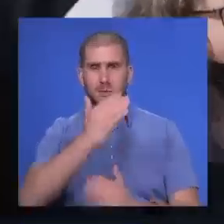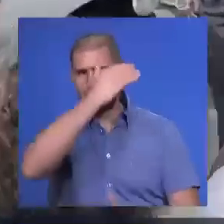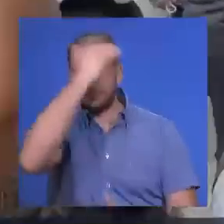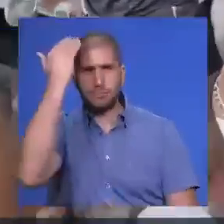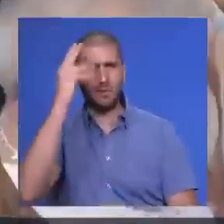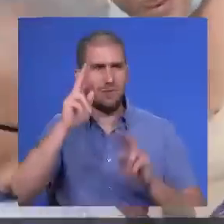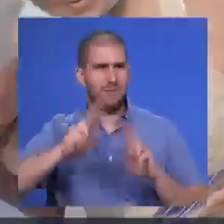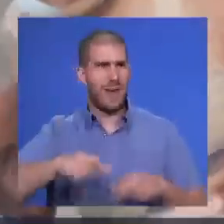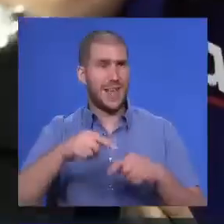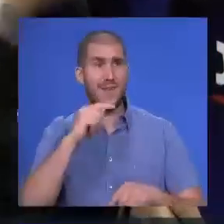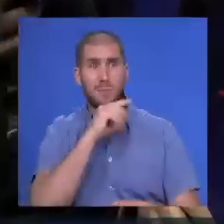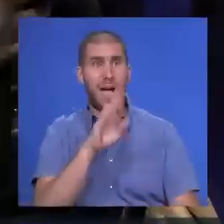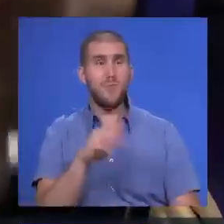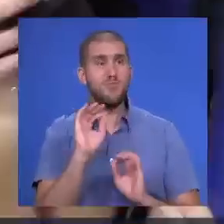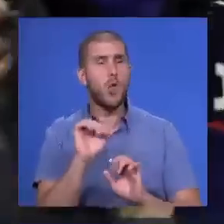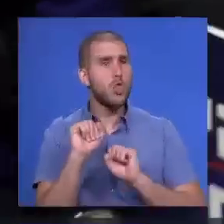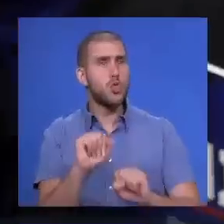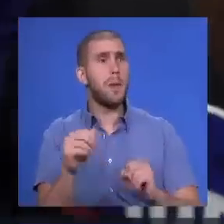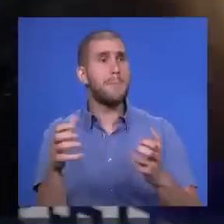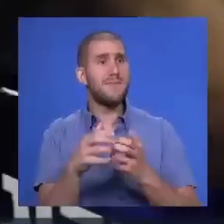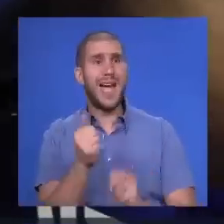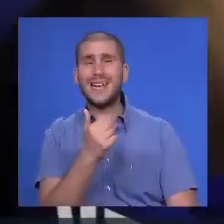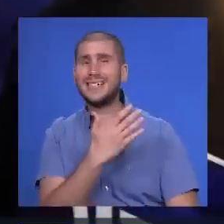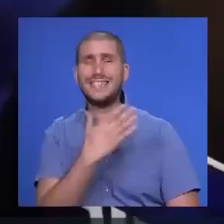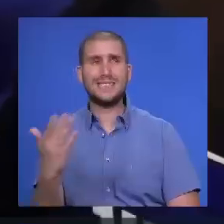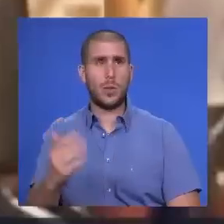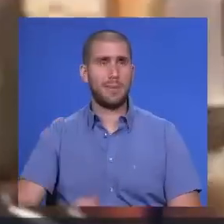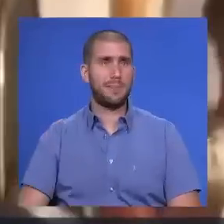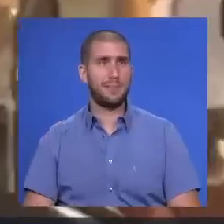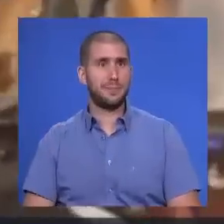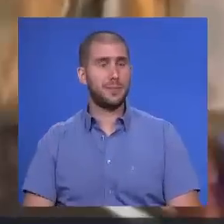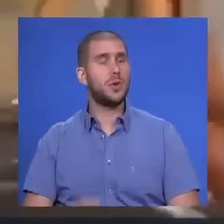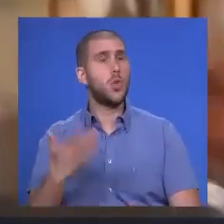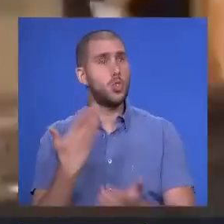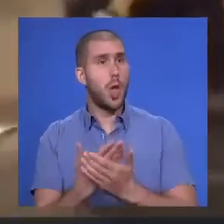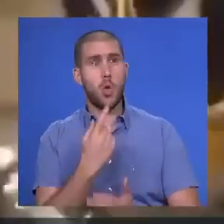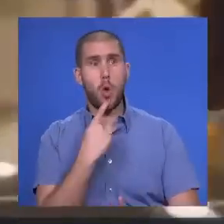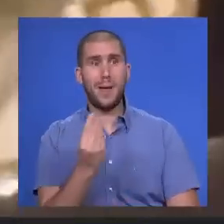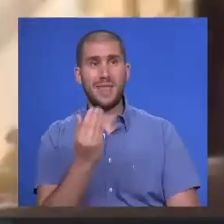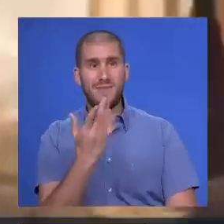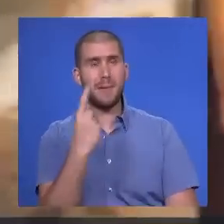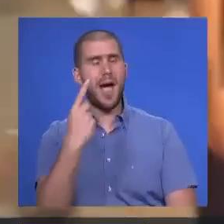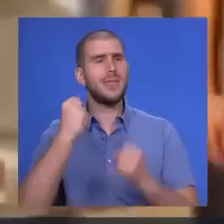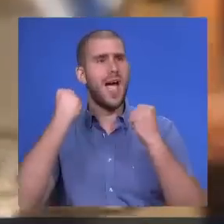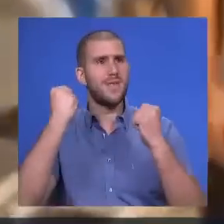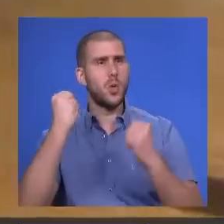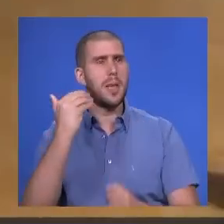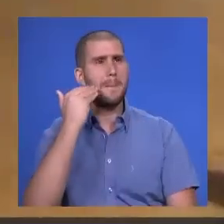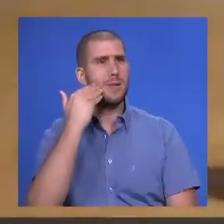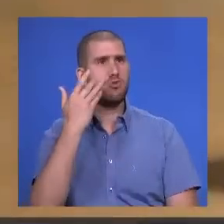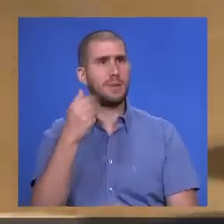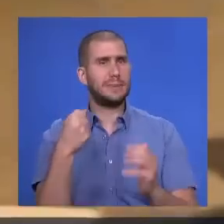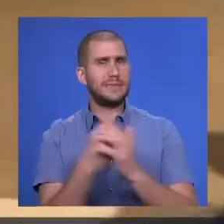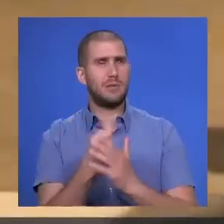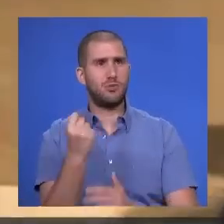קו אדום אפילו בעבור תומכי המפלגה הקיצוניים ביותר, כשתועד אומר את הדברים האלה באחת ההפגנות בבית